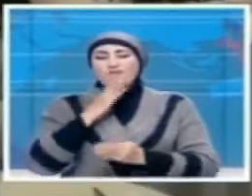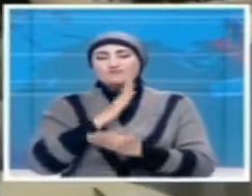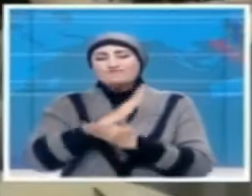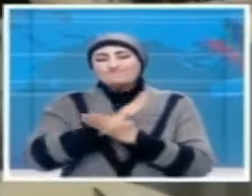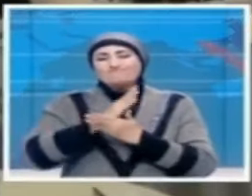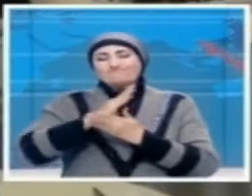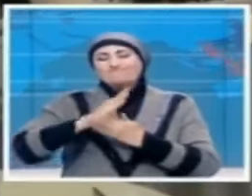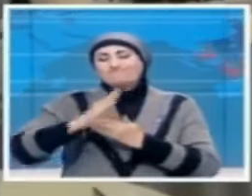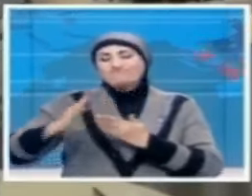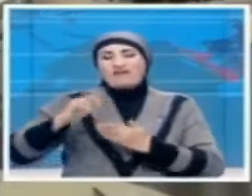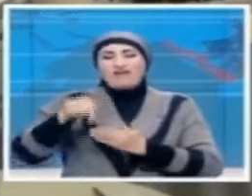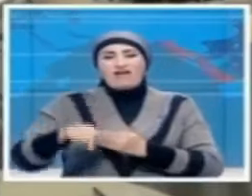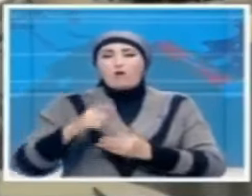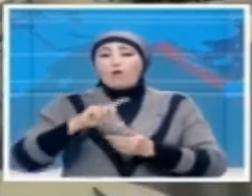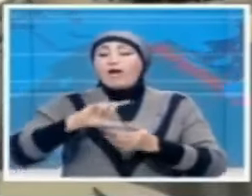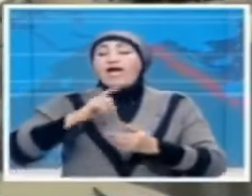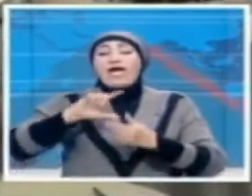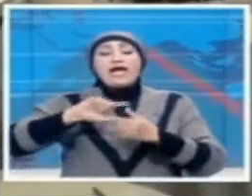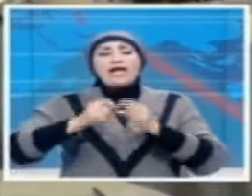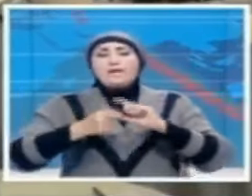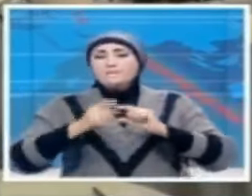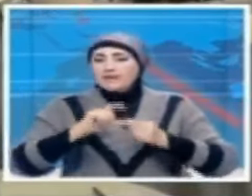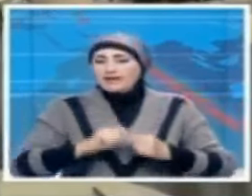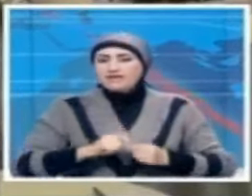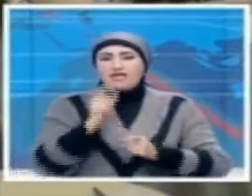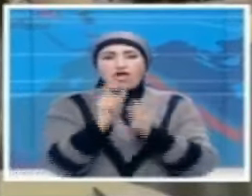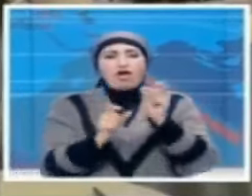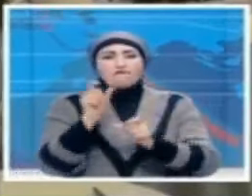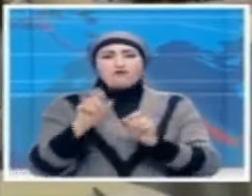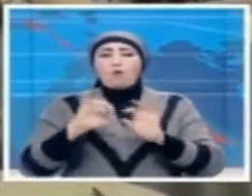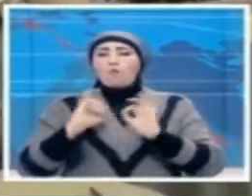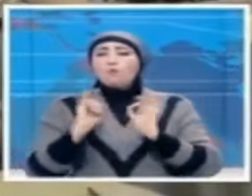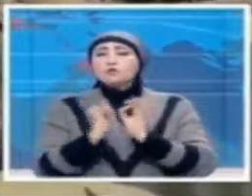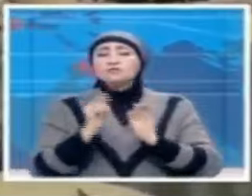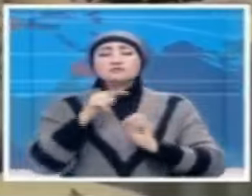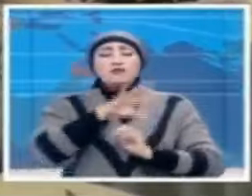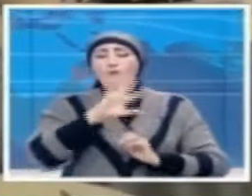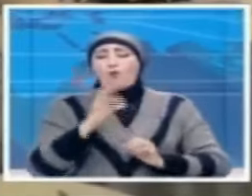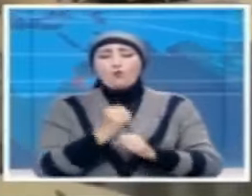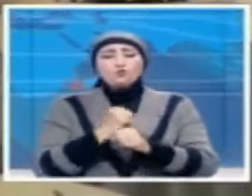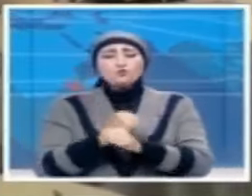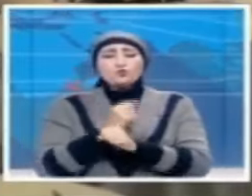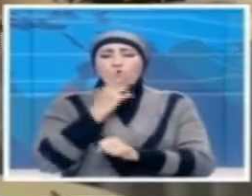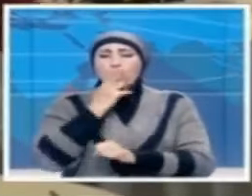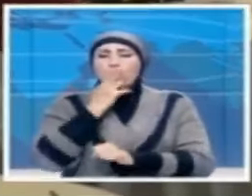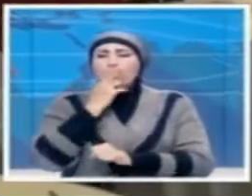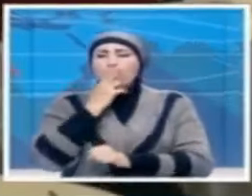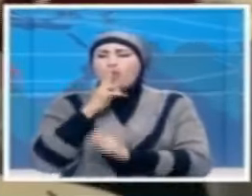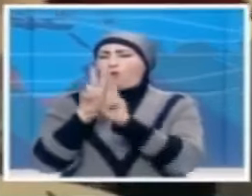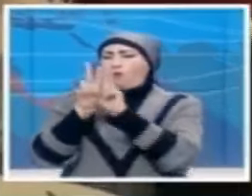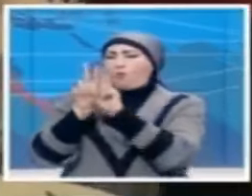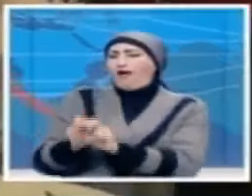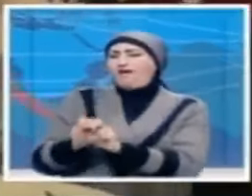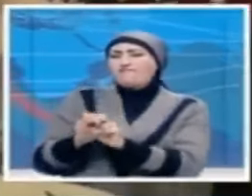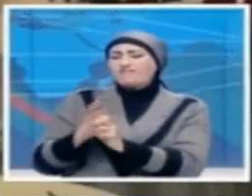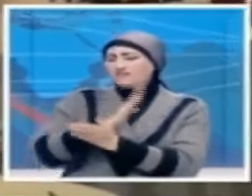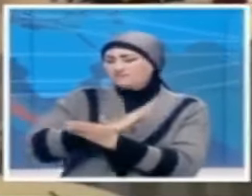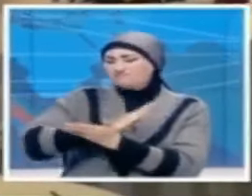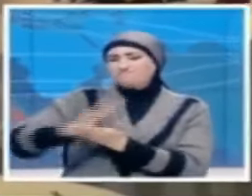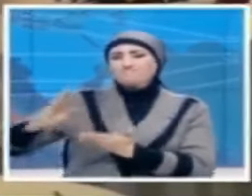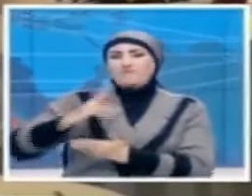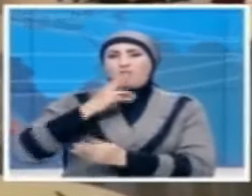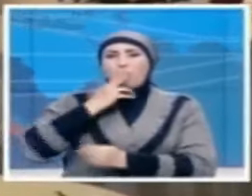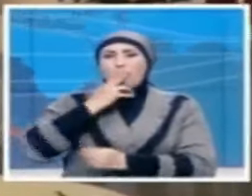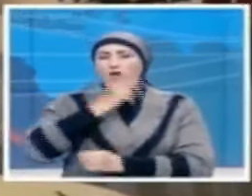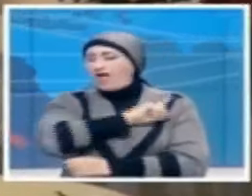منظمات حكومية، اهلية، افراد، اي حد شارك باي عمل او اي مشروع او اي بحث ان هو